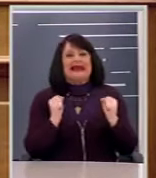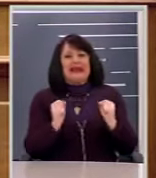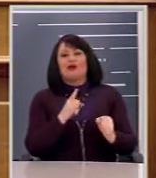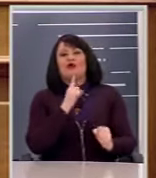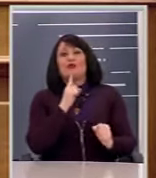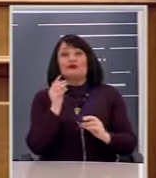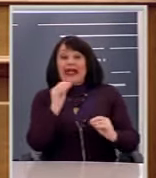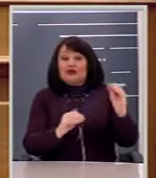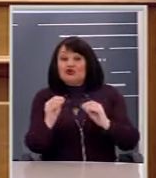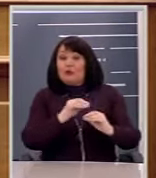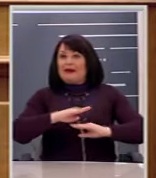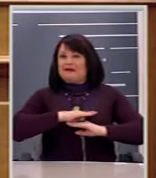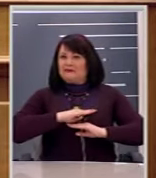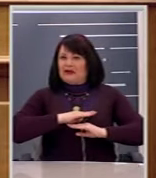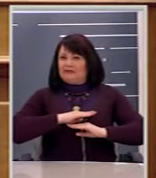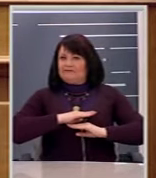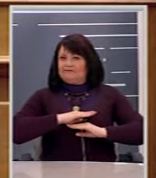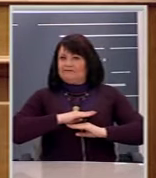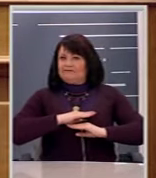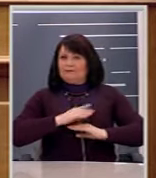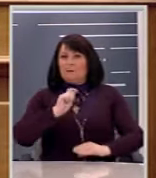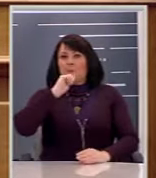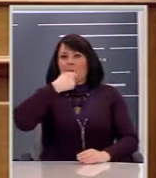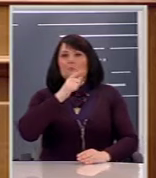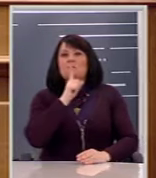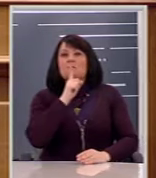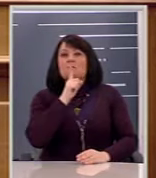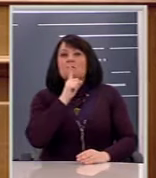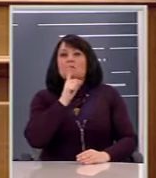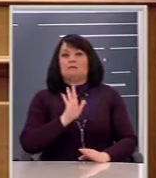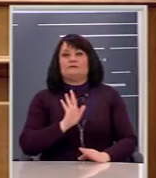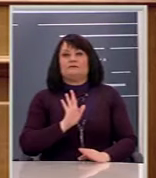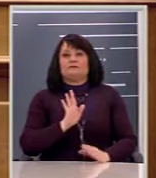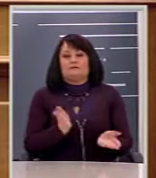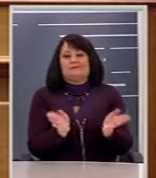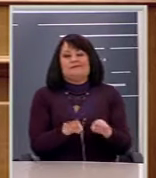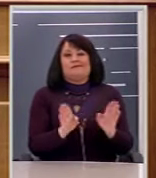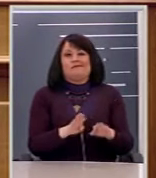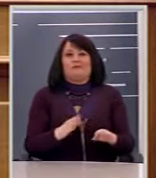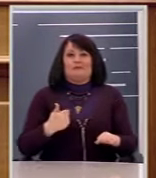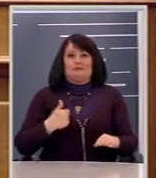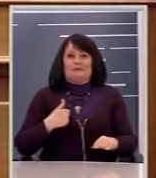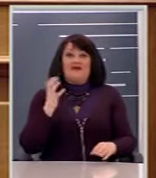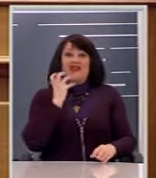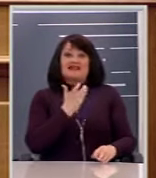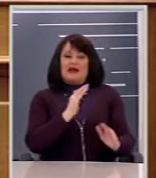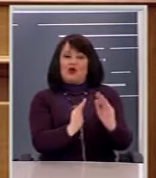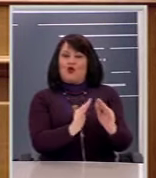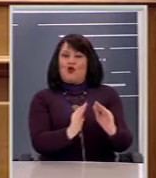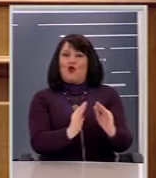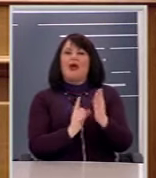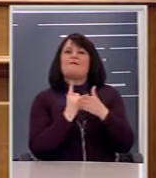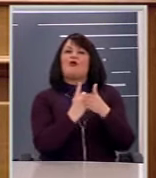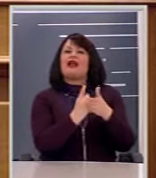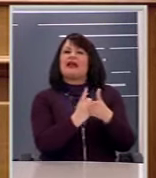των εξοπλιστικών, υπήρχε η ομερτά της συγκάλυψης. Δεν σε πειράζω, κύριε Βενιζέλο, για τα